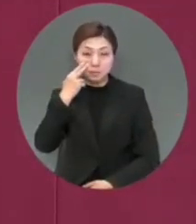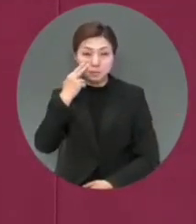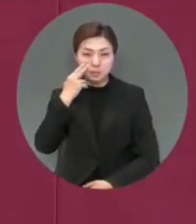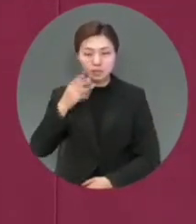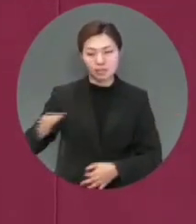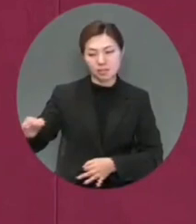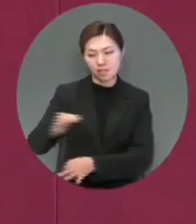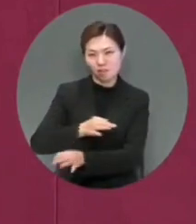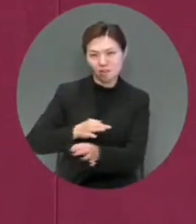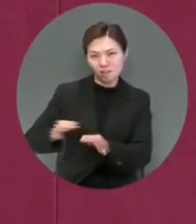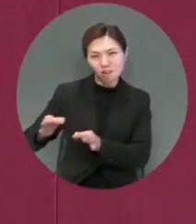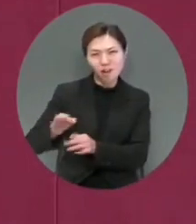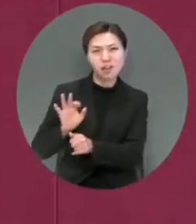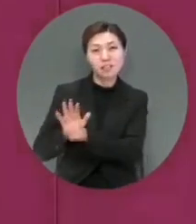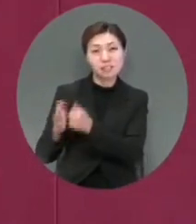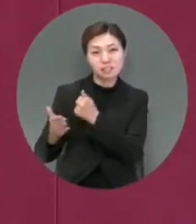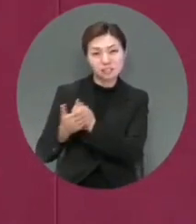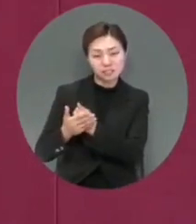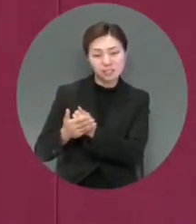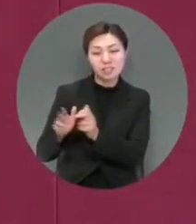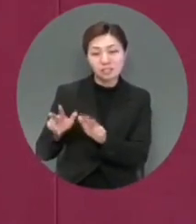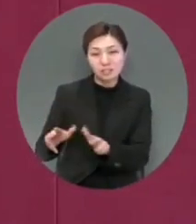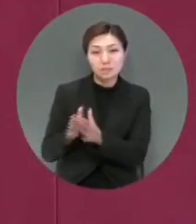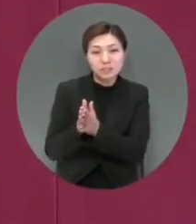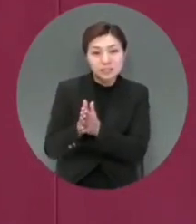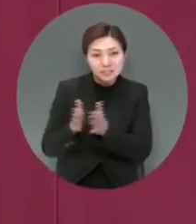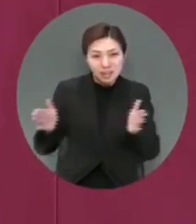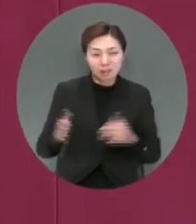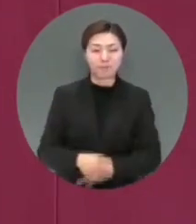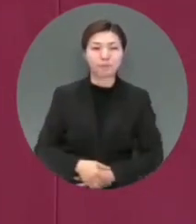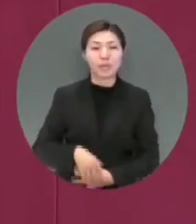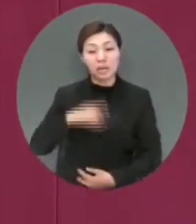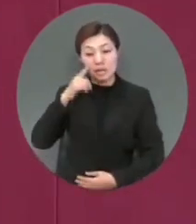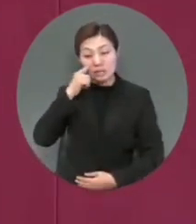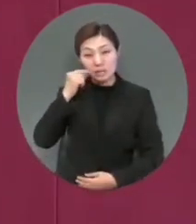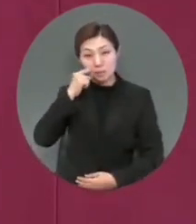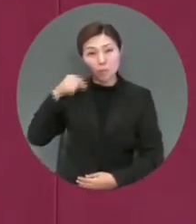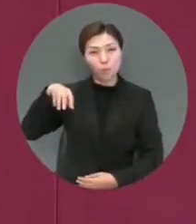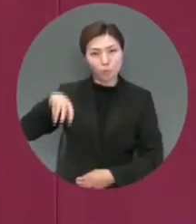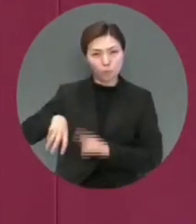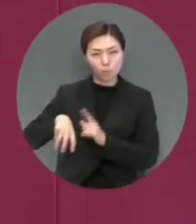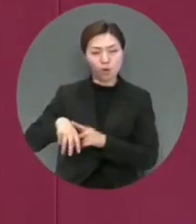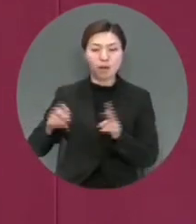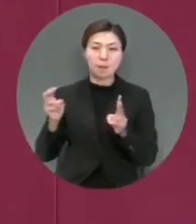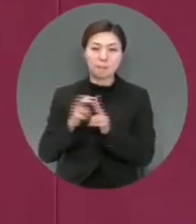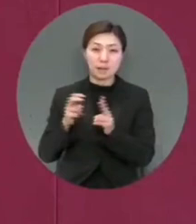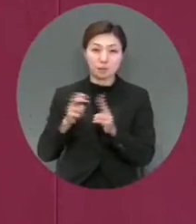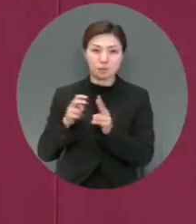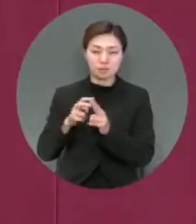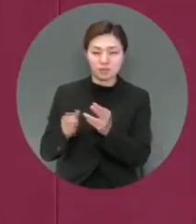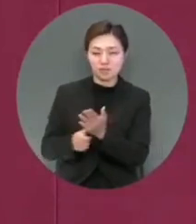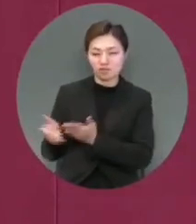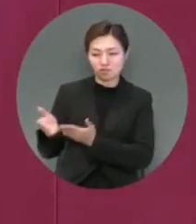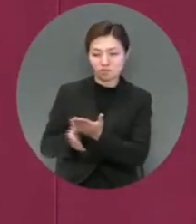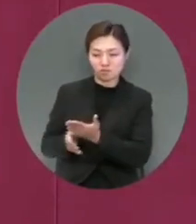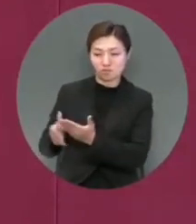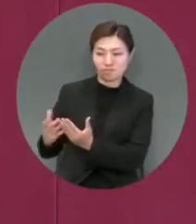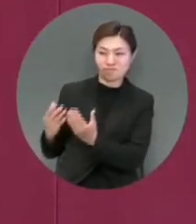활기를 띠기 시작했습니다. 일본은 반도체 소재의 수출 규제를 해제하였고 한일